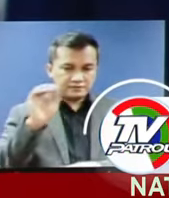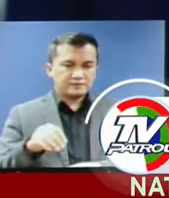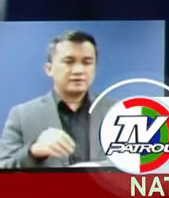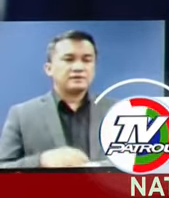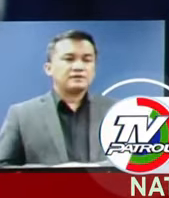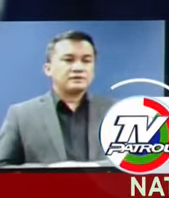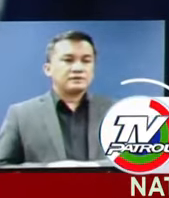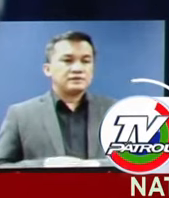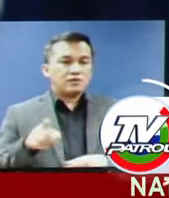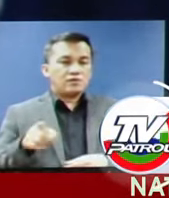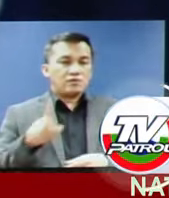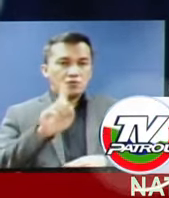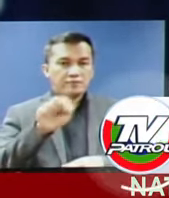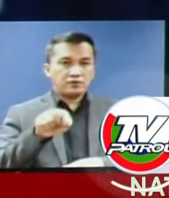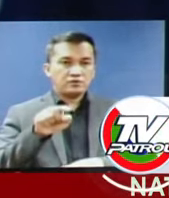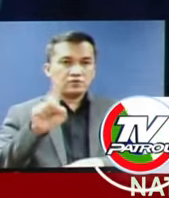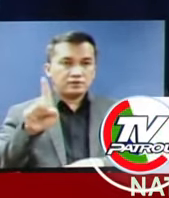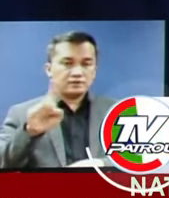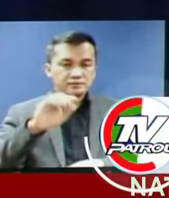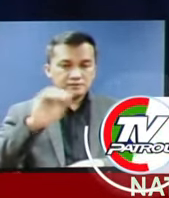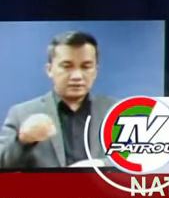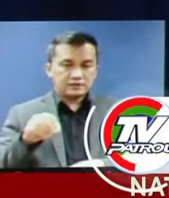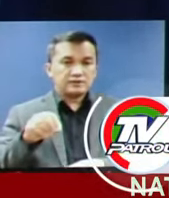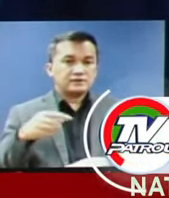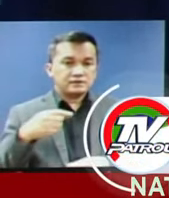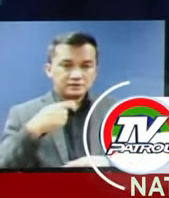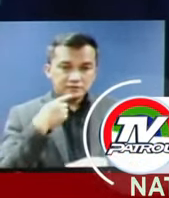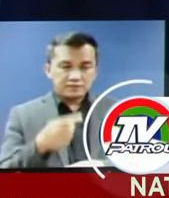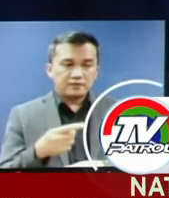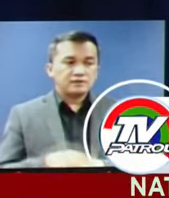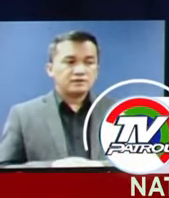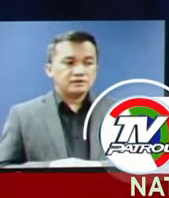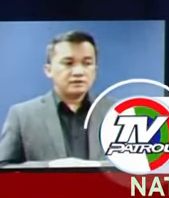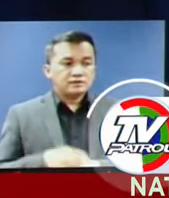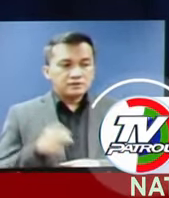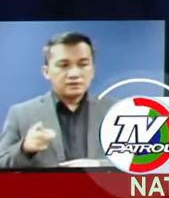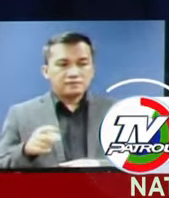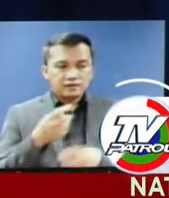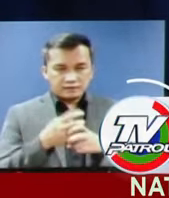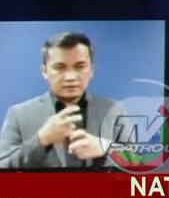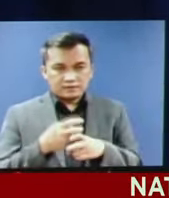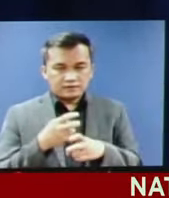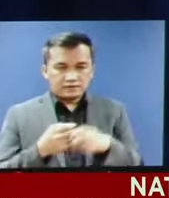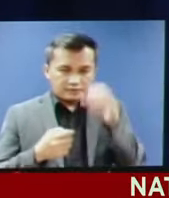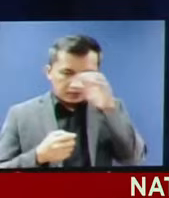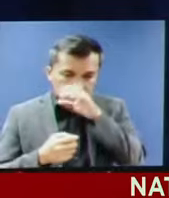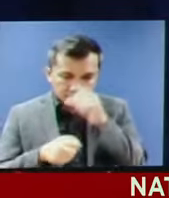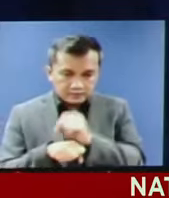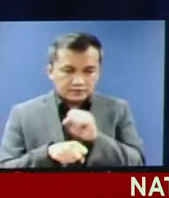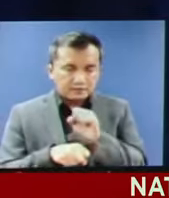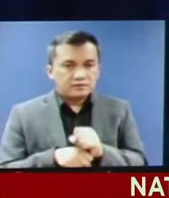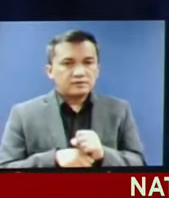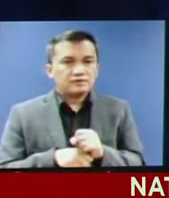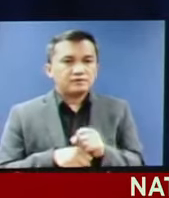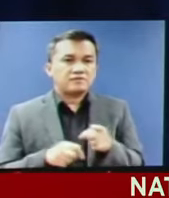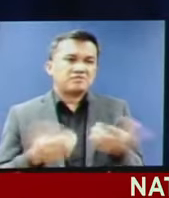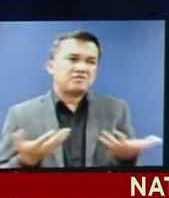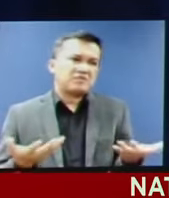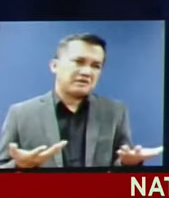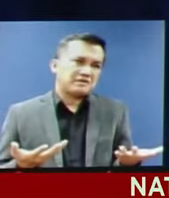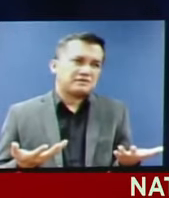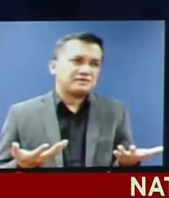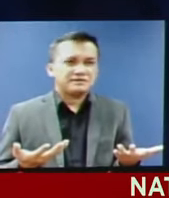points, at mayroong 1.1 percentage points naman na nagsabi na mahirap talaga makahanap ng trabaho, so parang wala